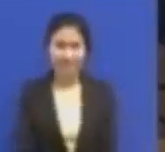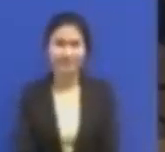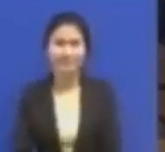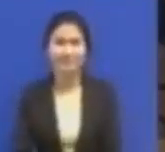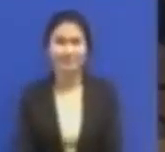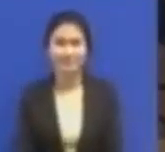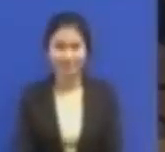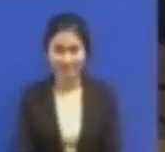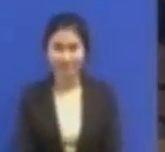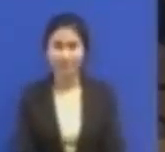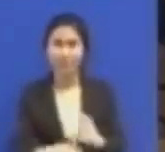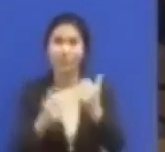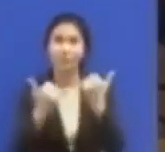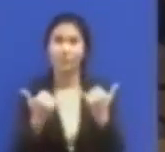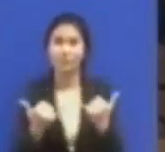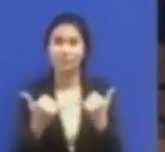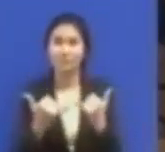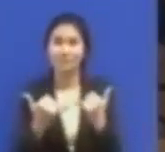วันนี้นะครับ